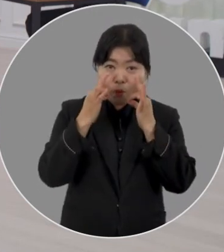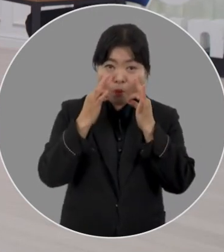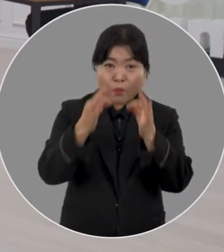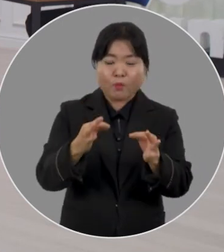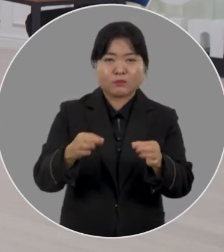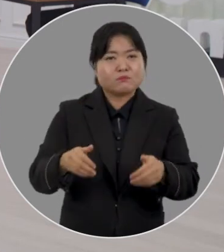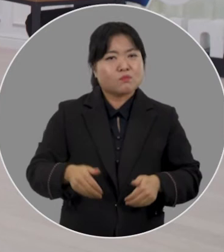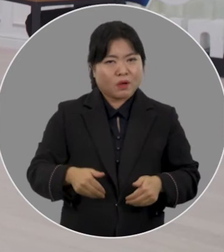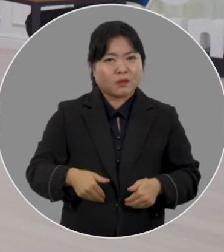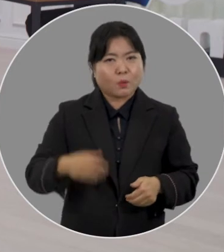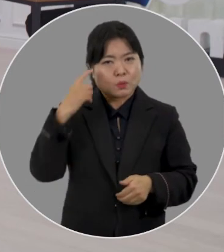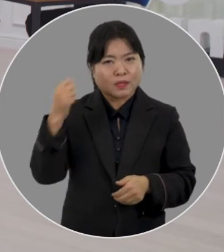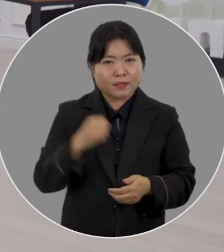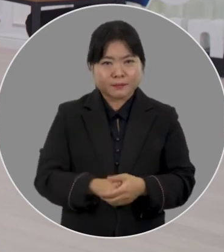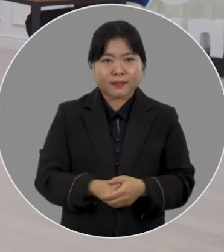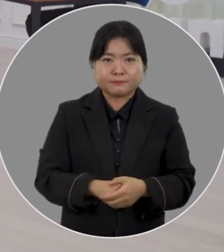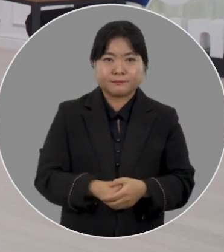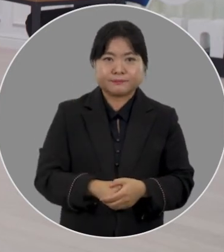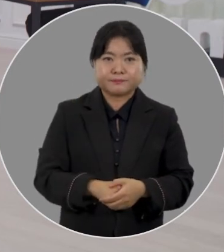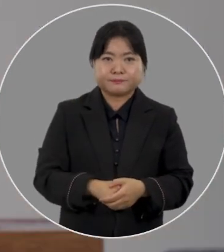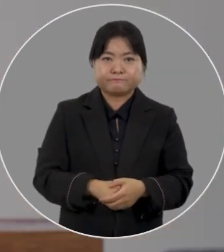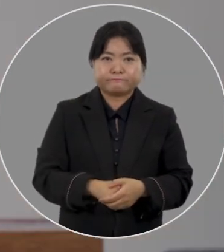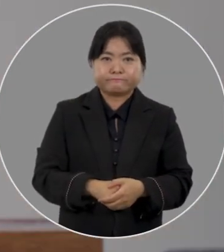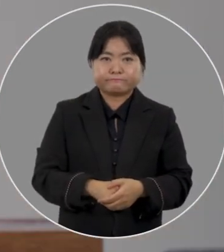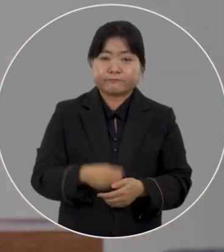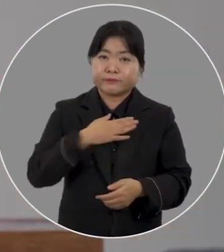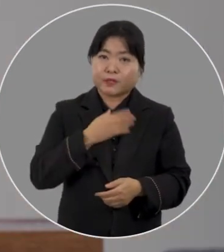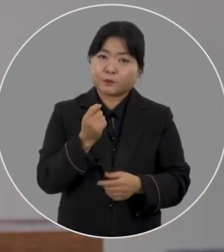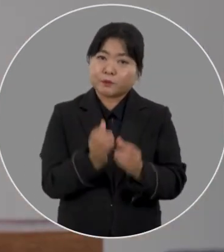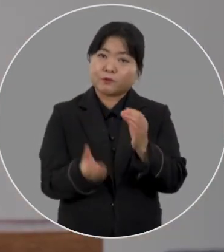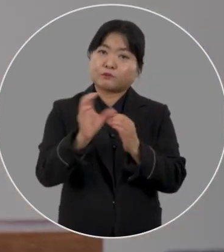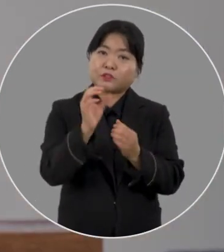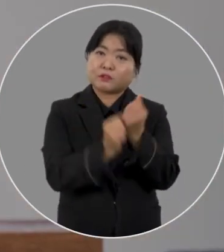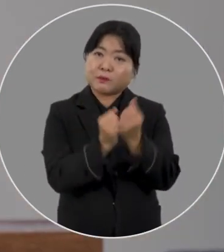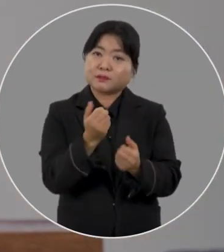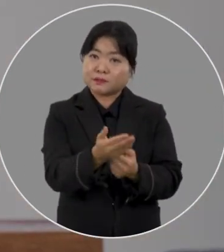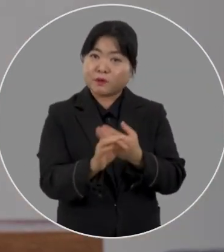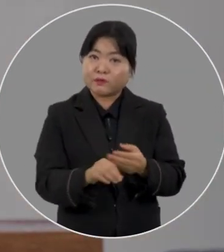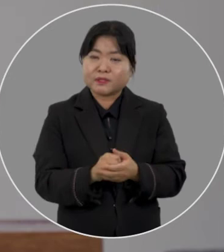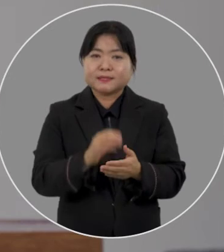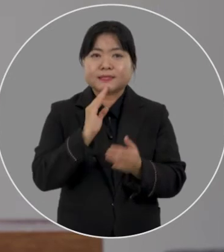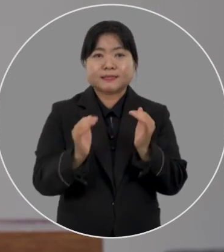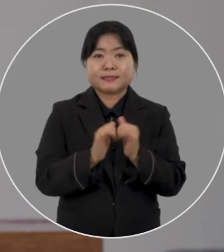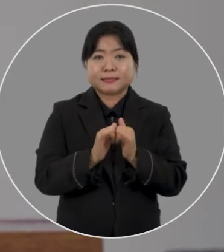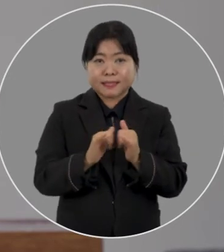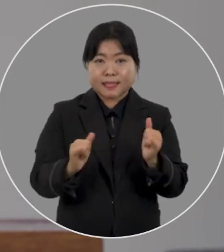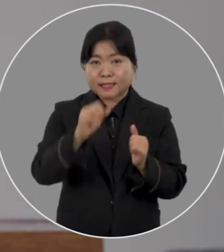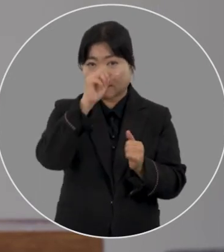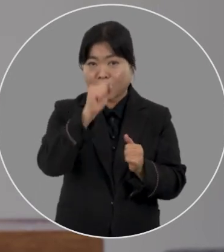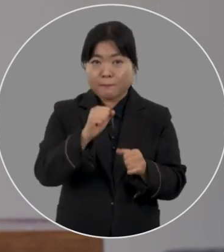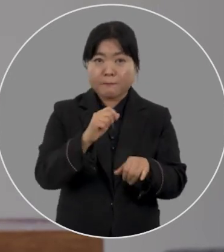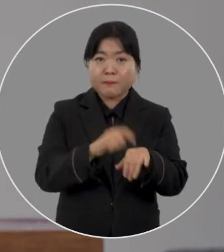좀 노력을 해야 하지 않을까라는 생각이 들었습니다. 제가 또 조금 덧붙여서 말씀드리자면 사실 이제